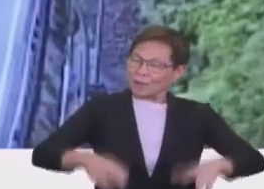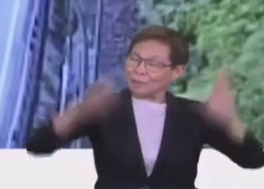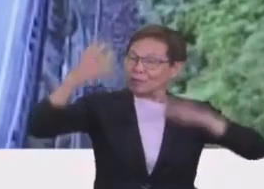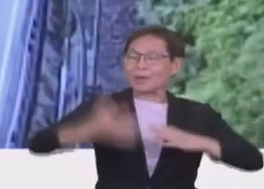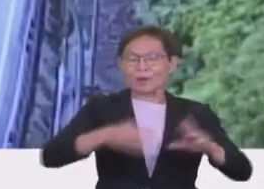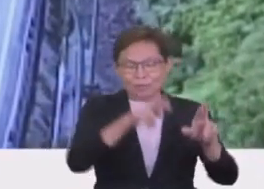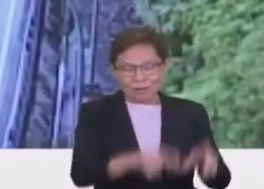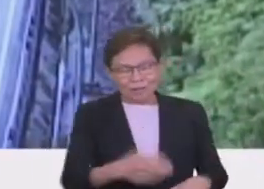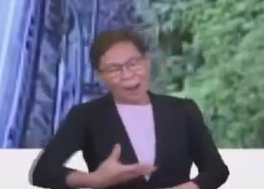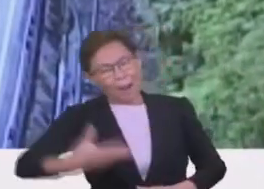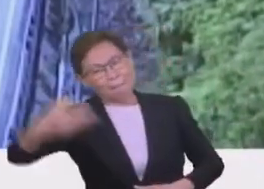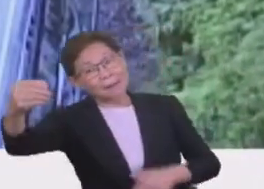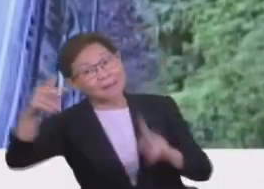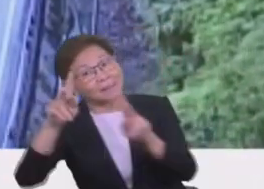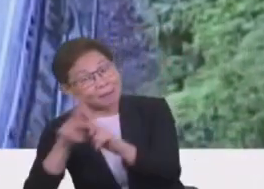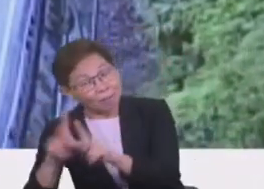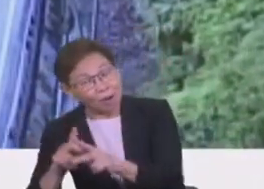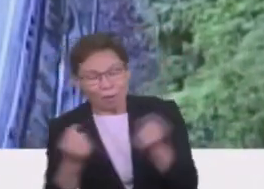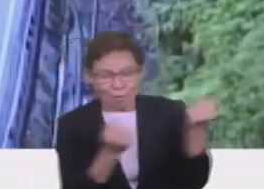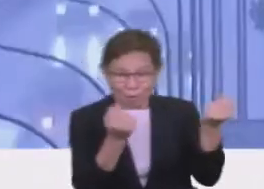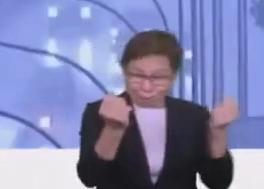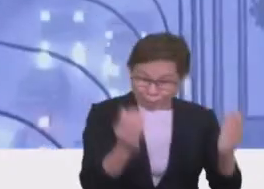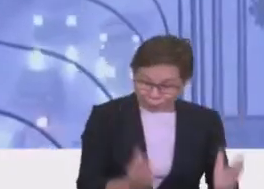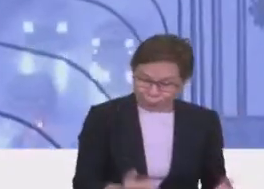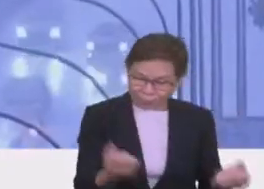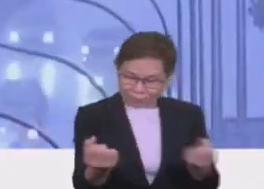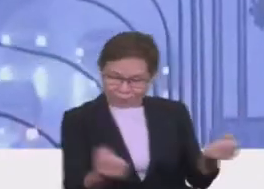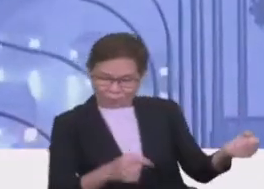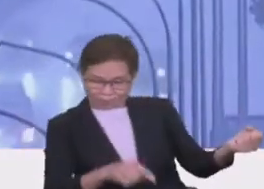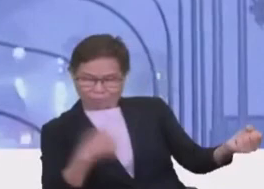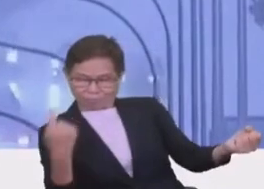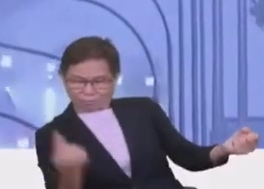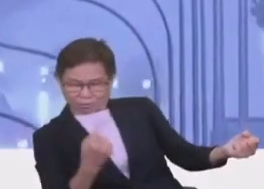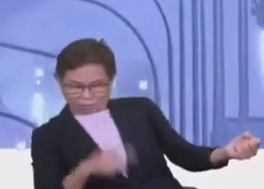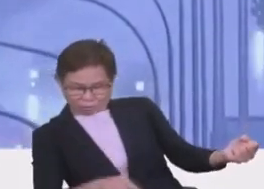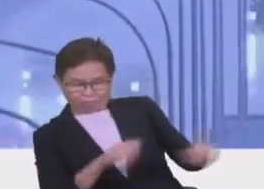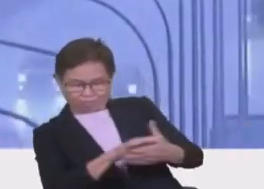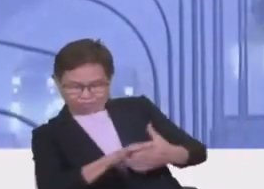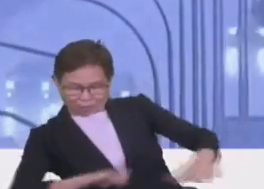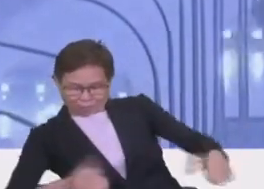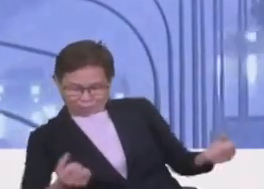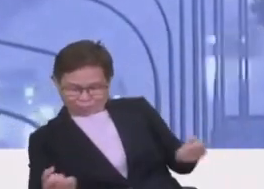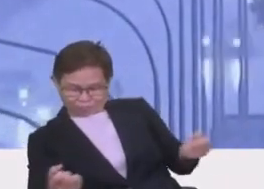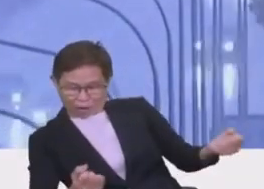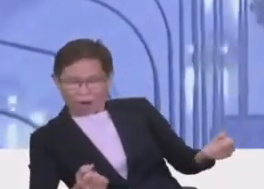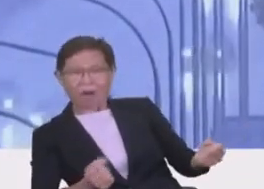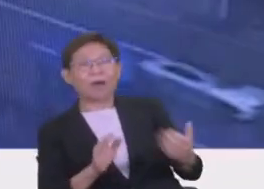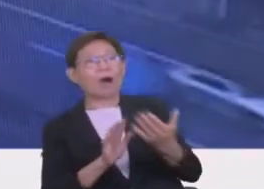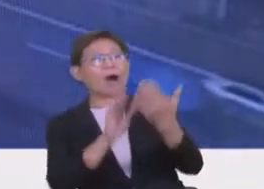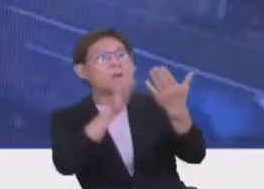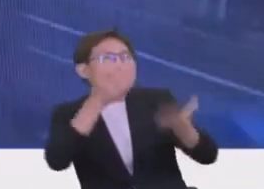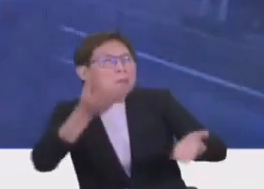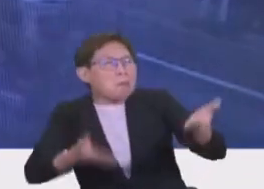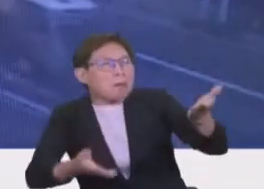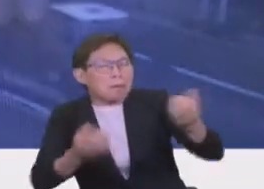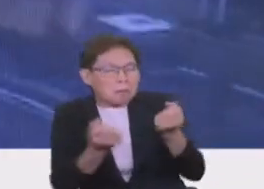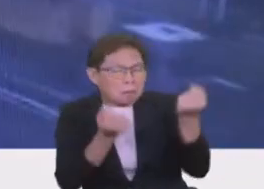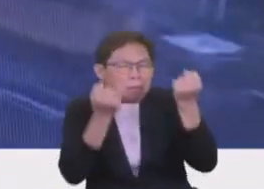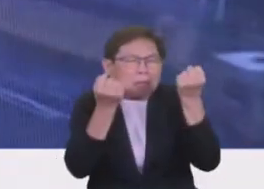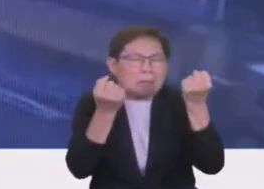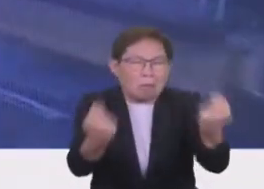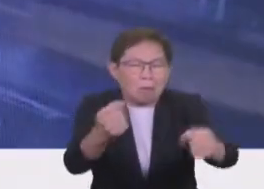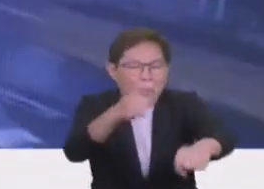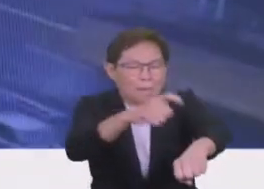pulang ke kampung. Namun pemandu dan kenderaan perlu sentiasa dalam keadaan selamat selain sedia menghadapi kemungkinan pemanduan